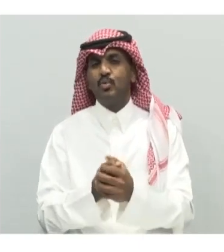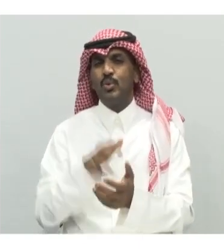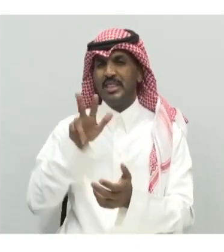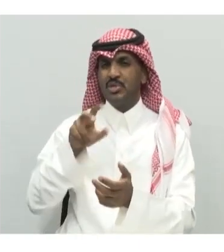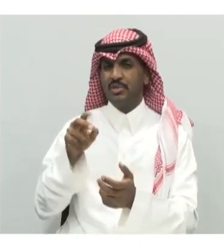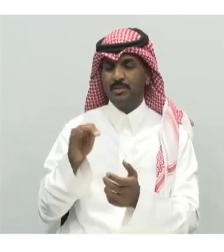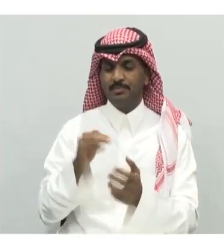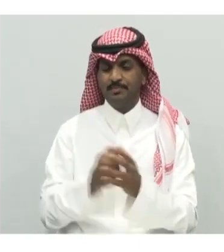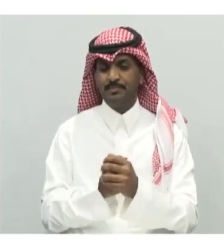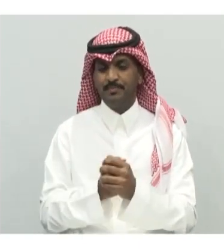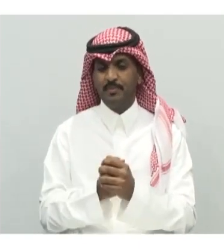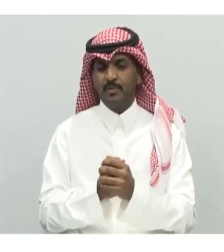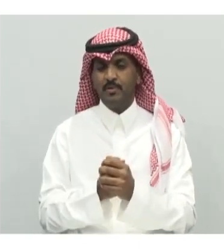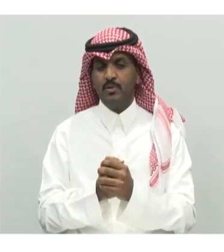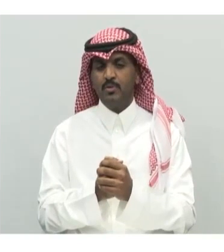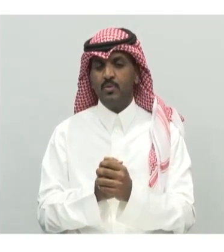وايضا المستشفيات